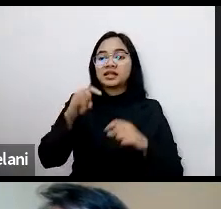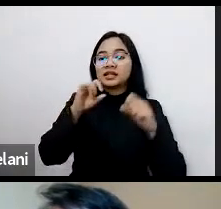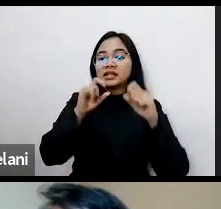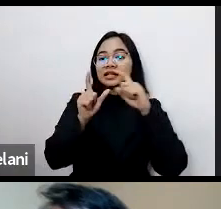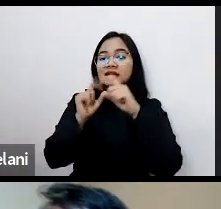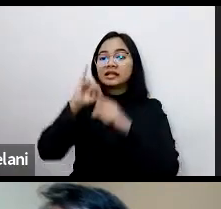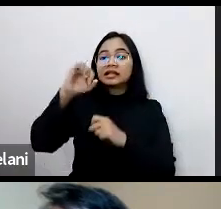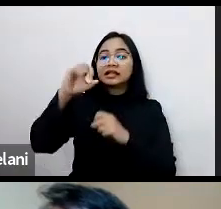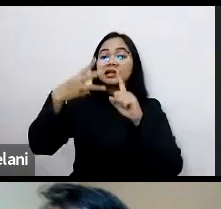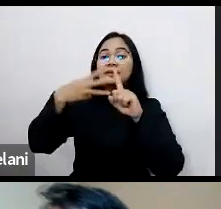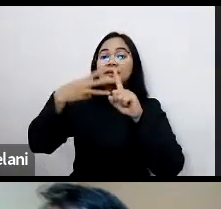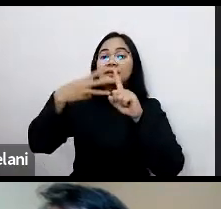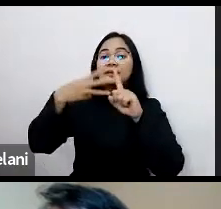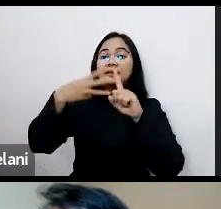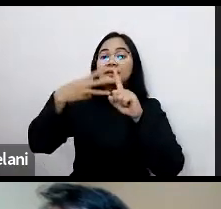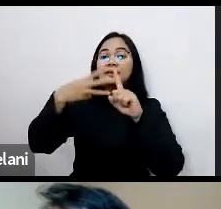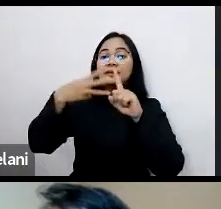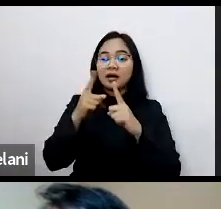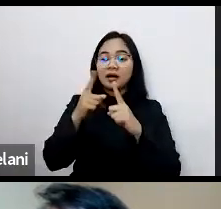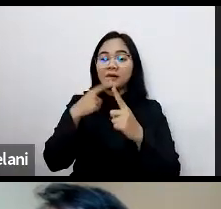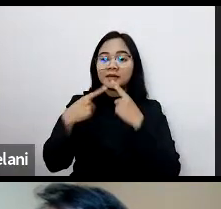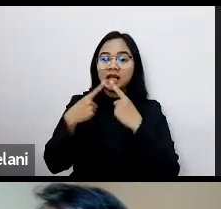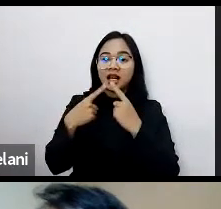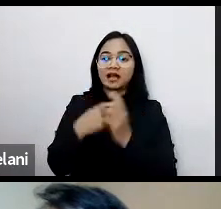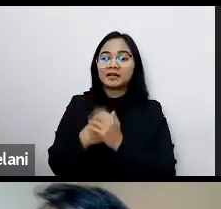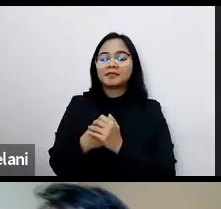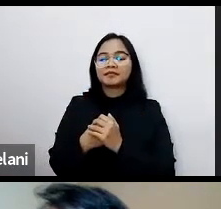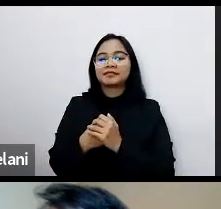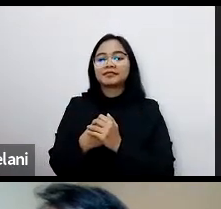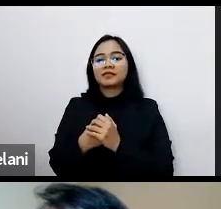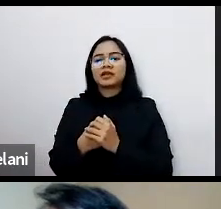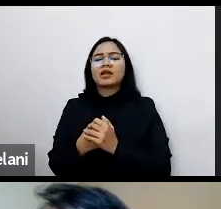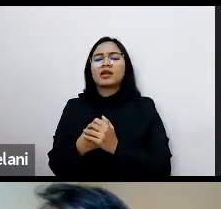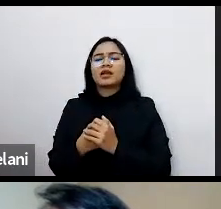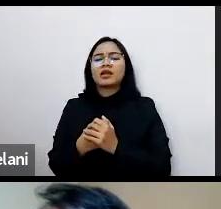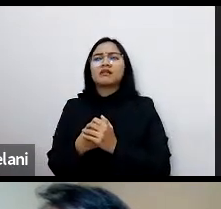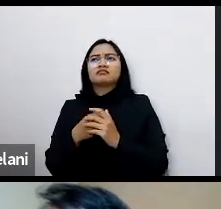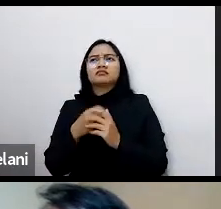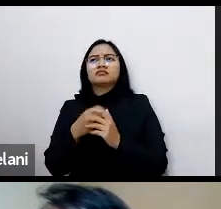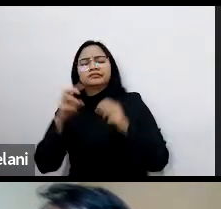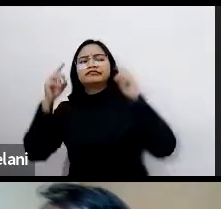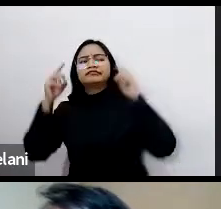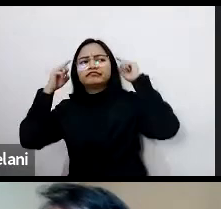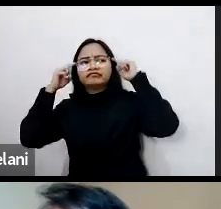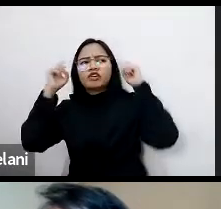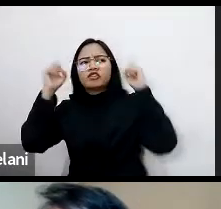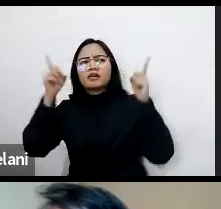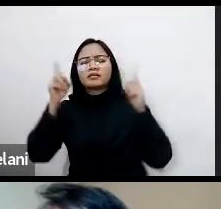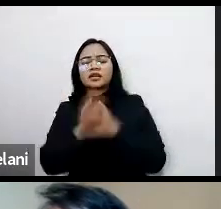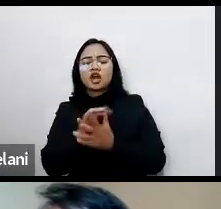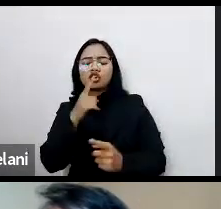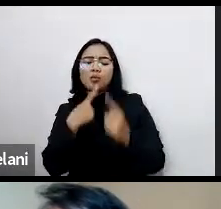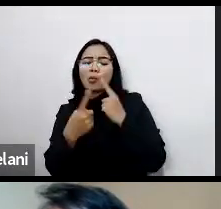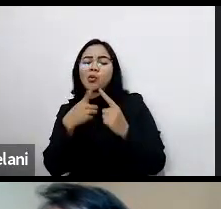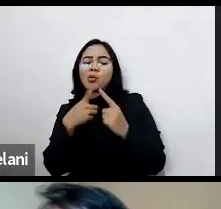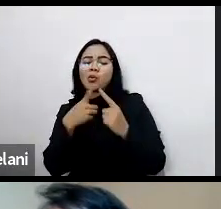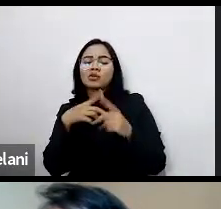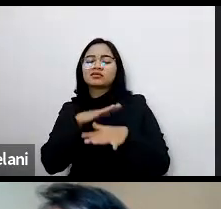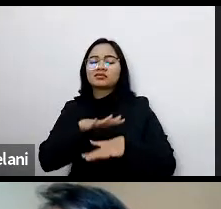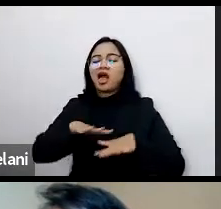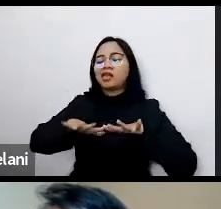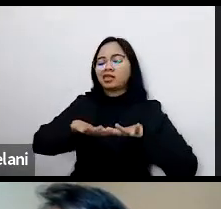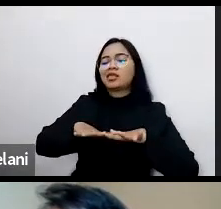Halo ya, baik. Ya, ini karena konsepnya ngobrol-ngobrol santai dan bergantian, jadi